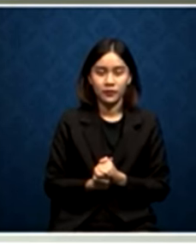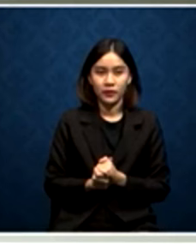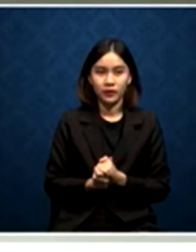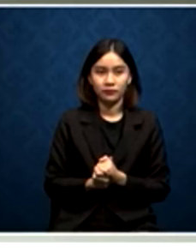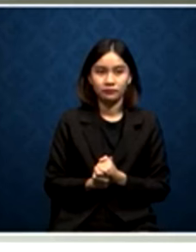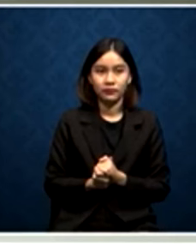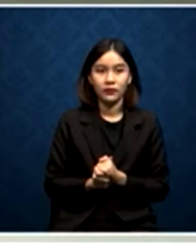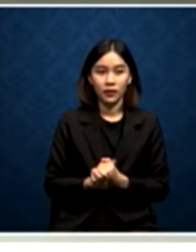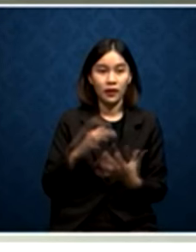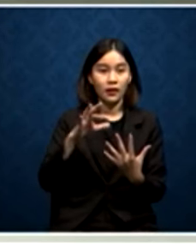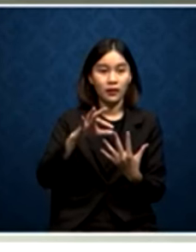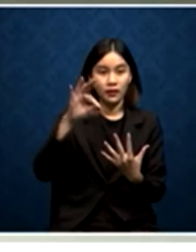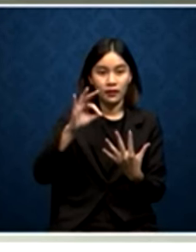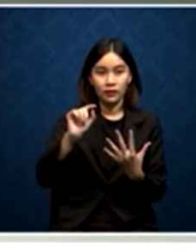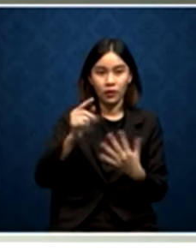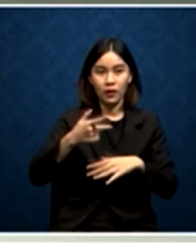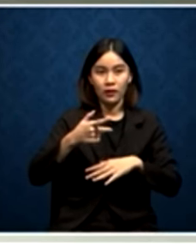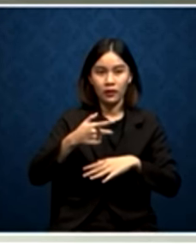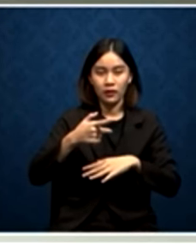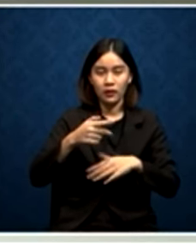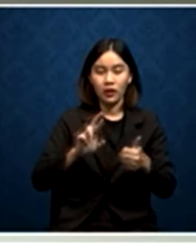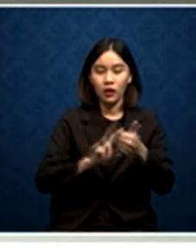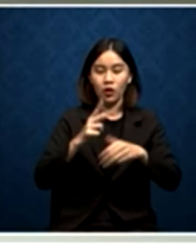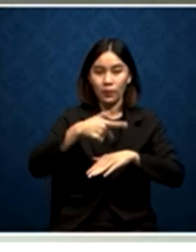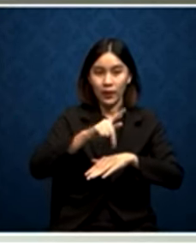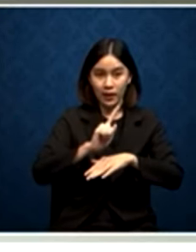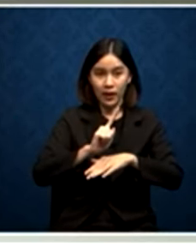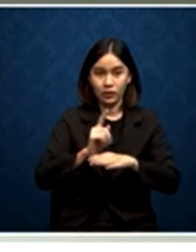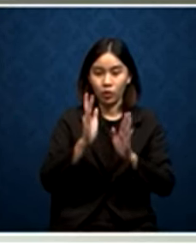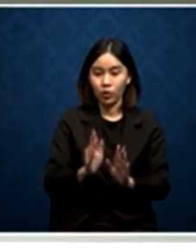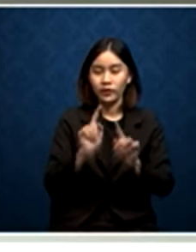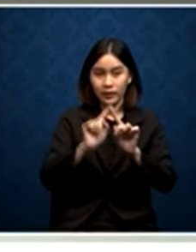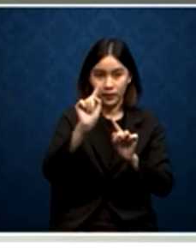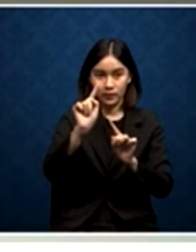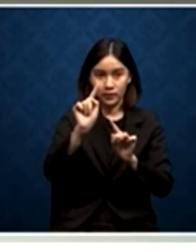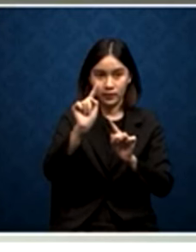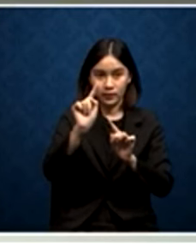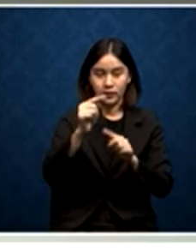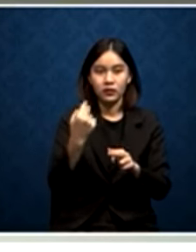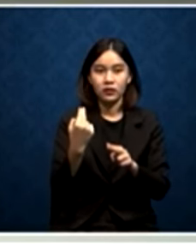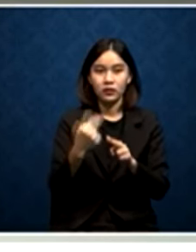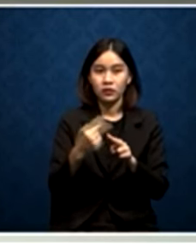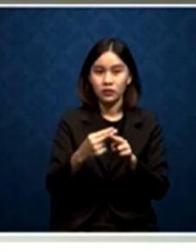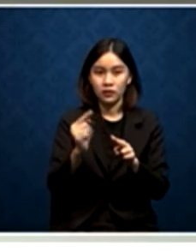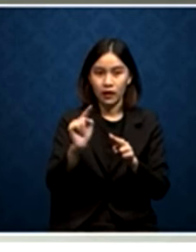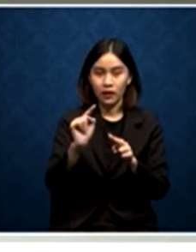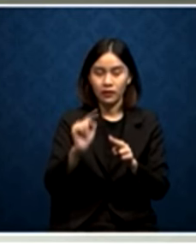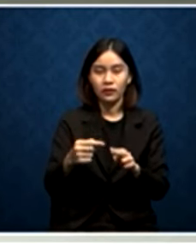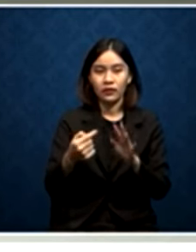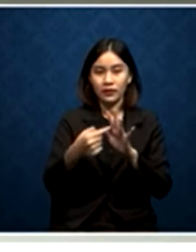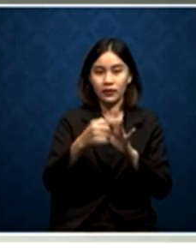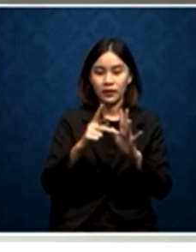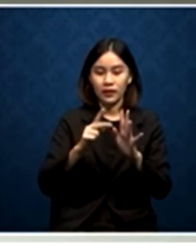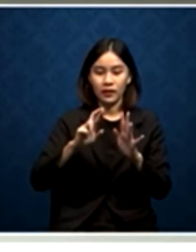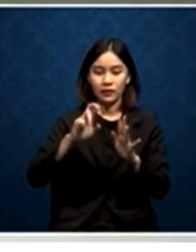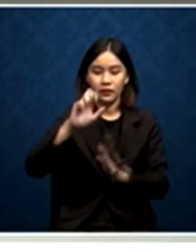คัดเลือกให้เป็นประธานรองประธานคนที่1ก็ท่านได้แก่พลเอกเกรียงไกรศรี